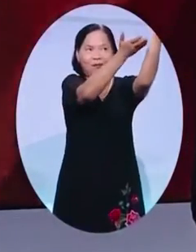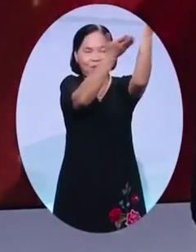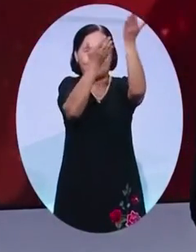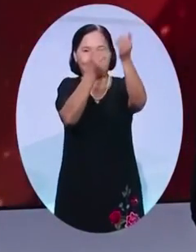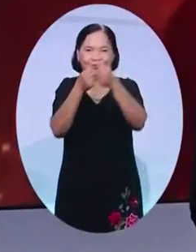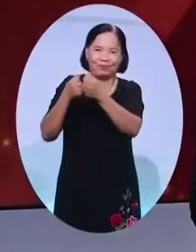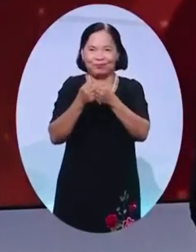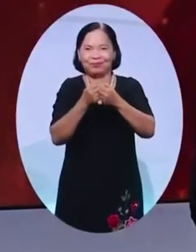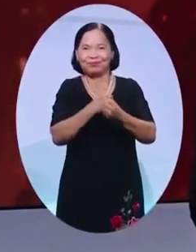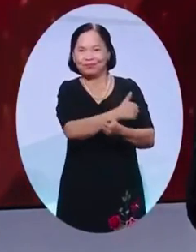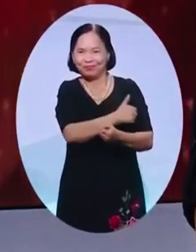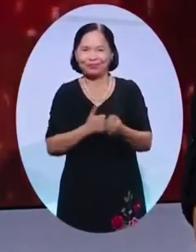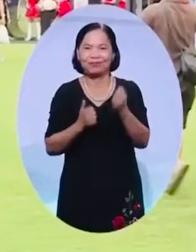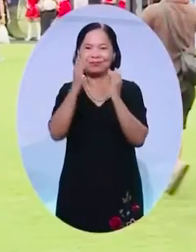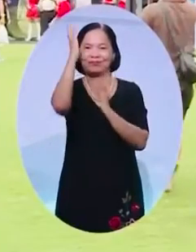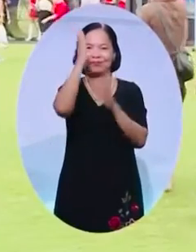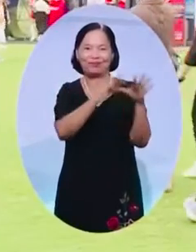thành phố Hồ Chí Minh.